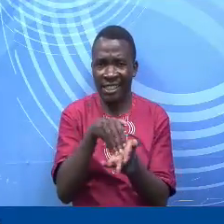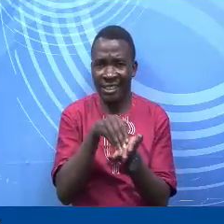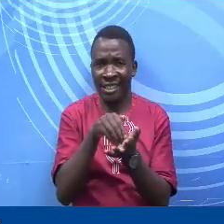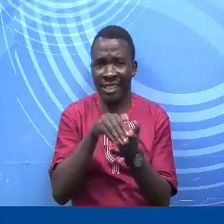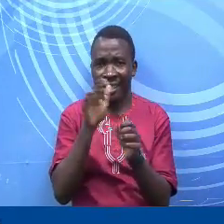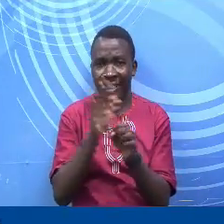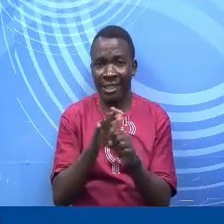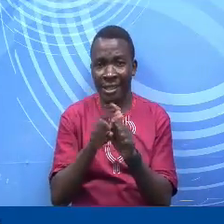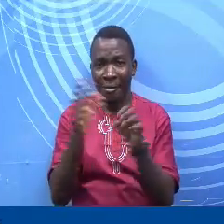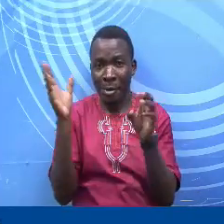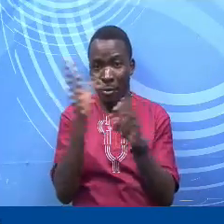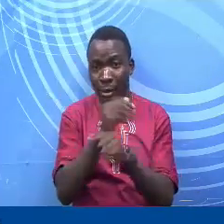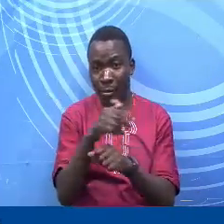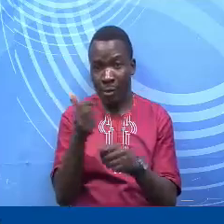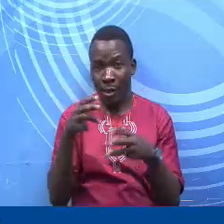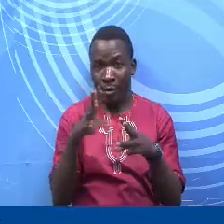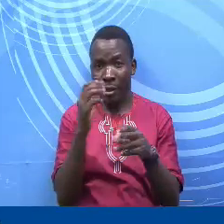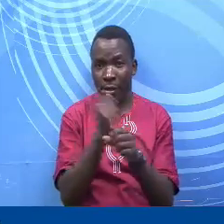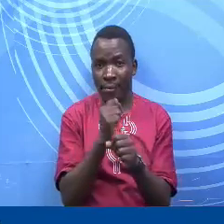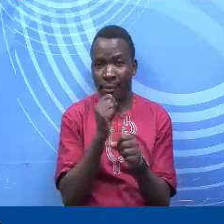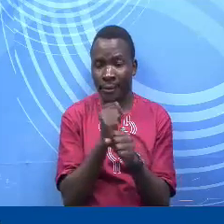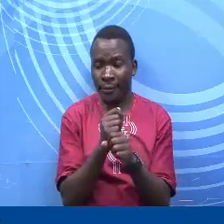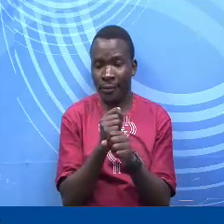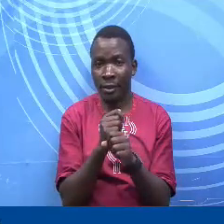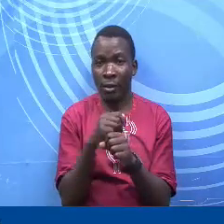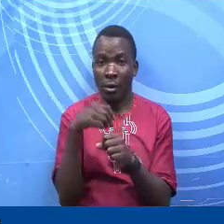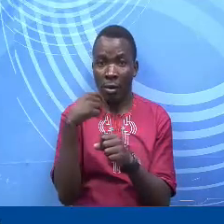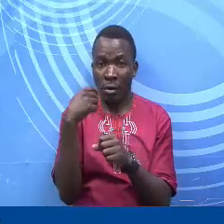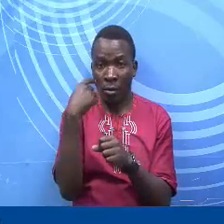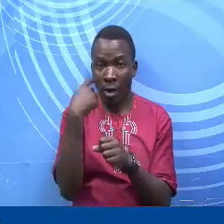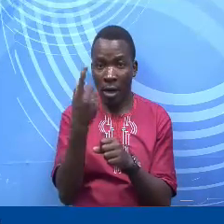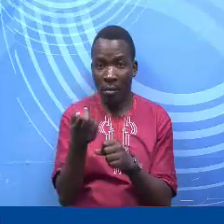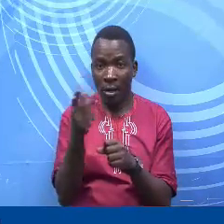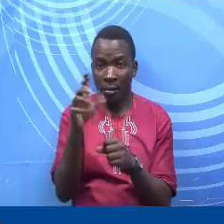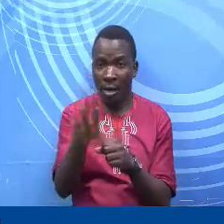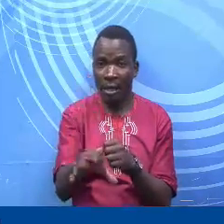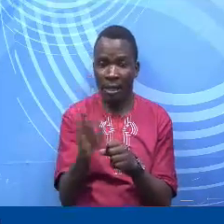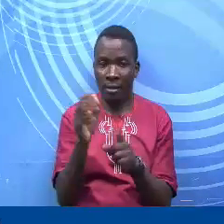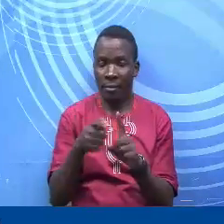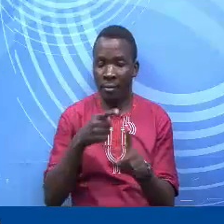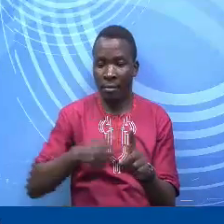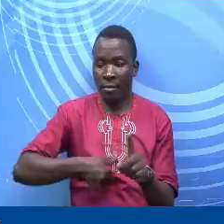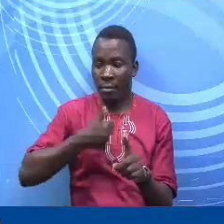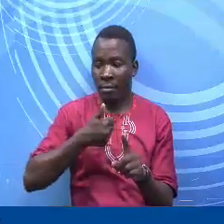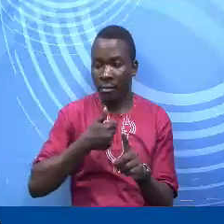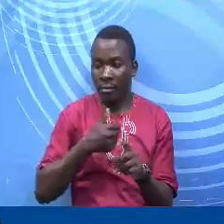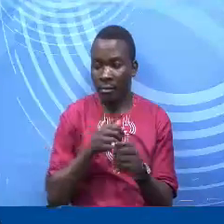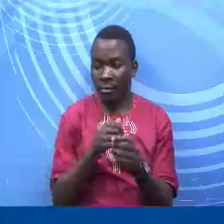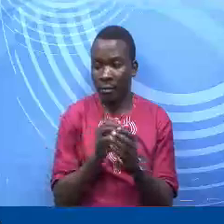ukundi babigenza, bamwe ngo babura uko babigenza ugasanga bahitamo kwiyahura.